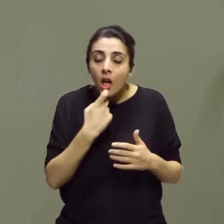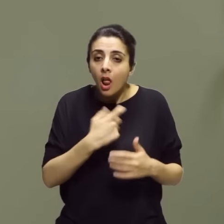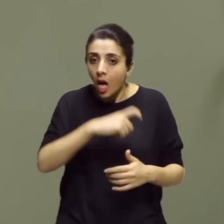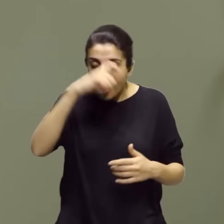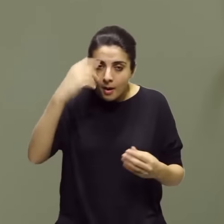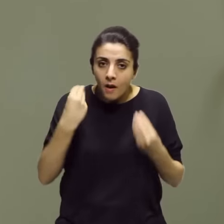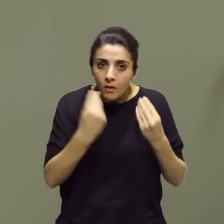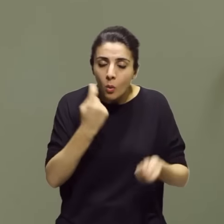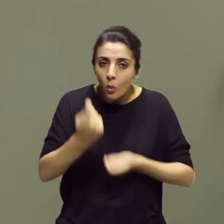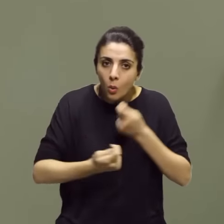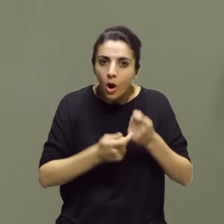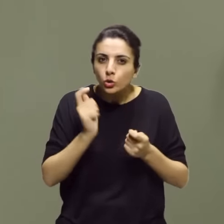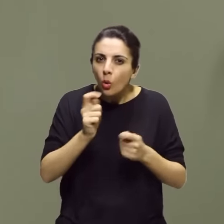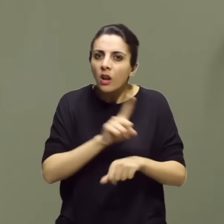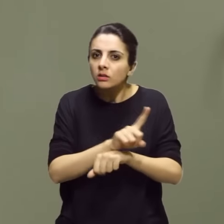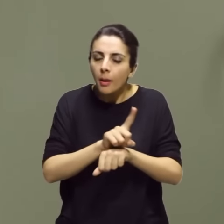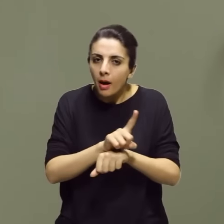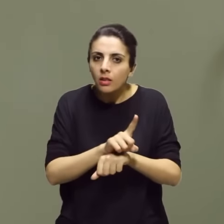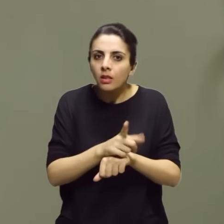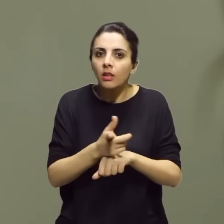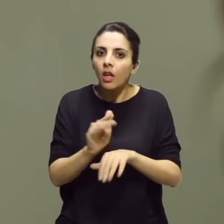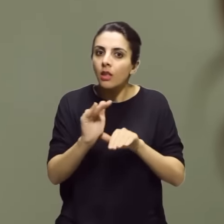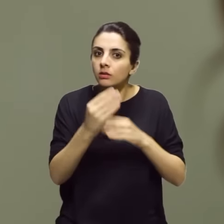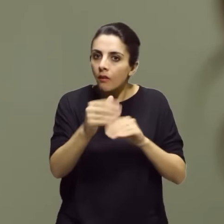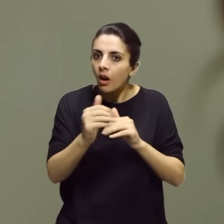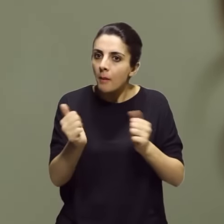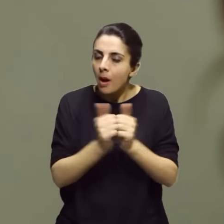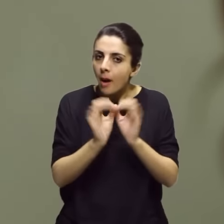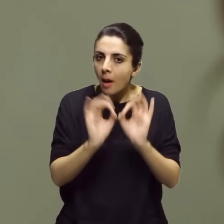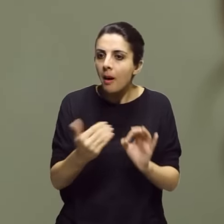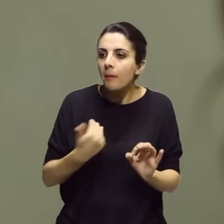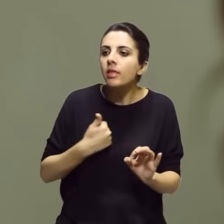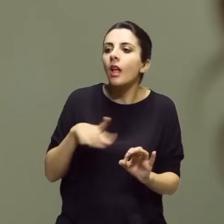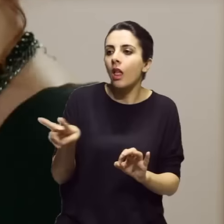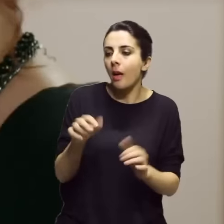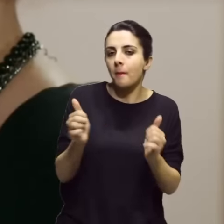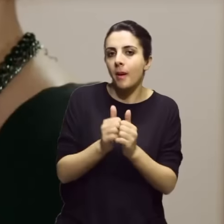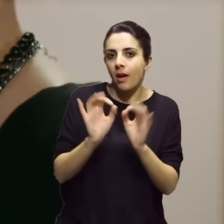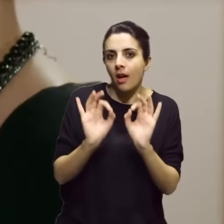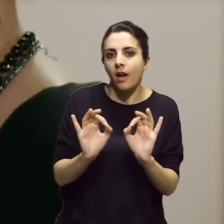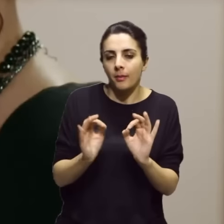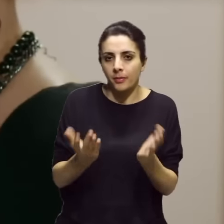verdin. Zor günlerinde onun yanında olan sendin, ben değildim.